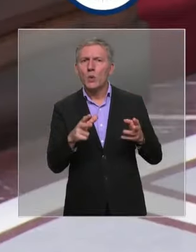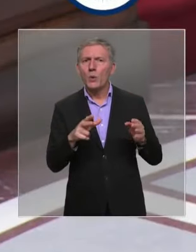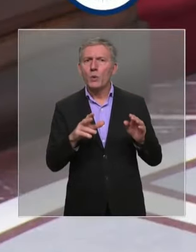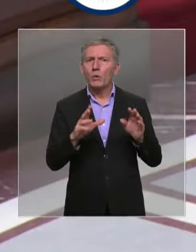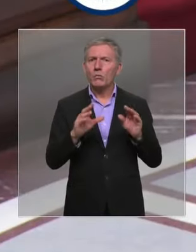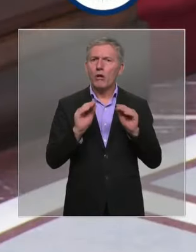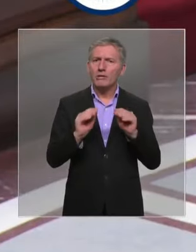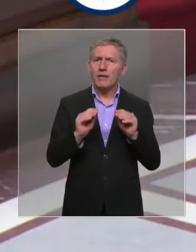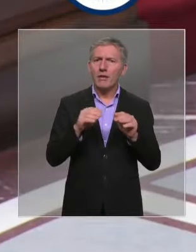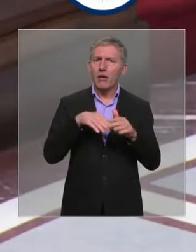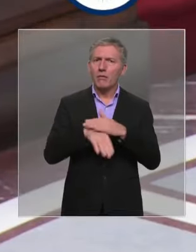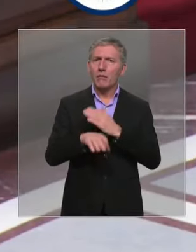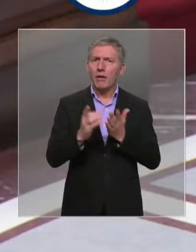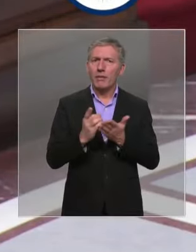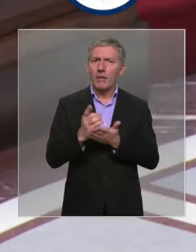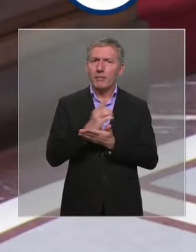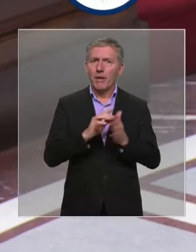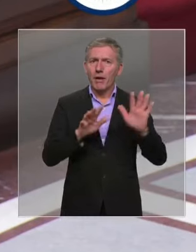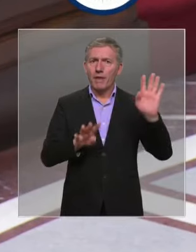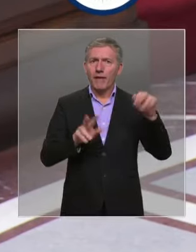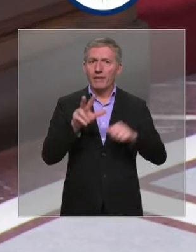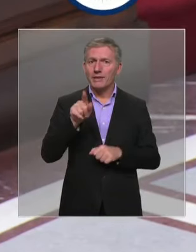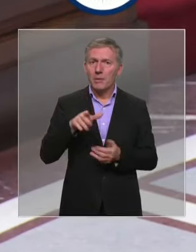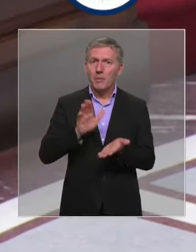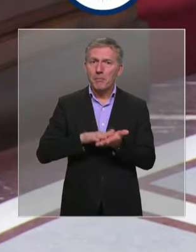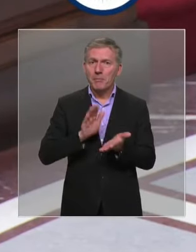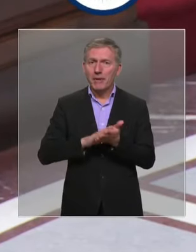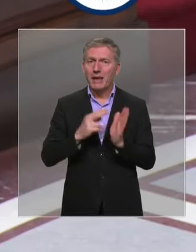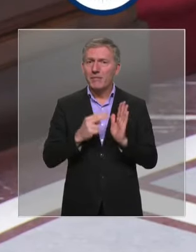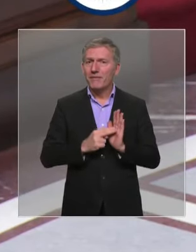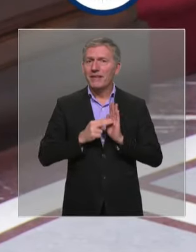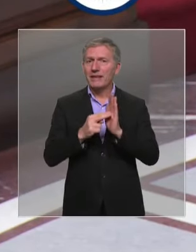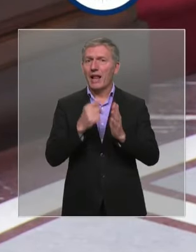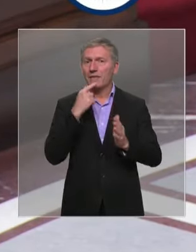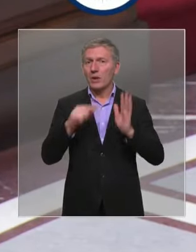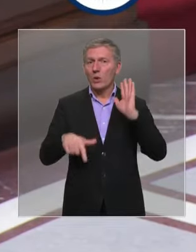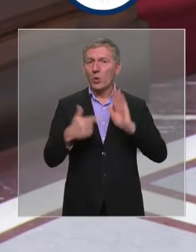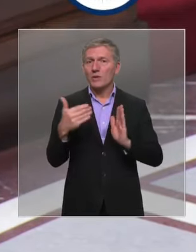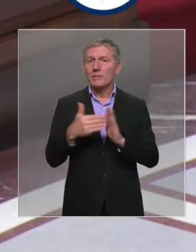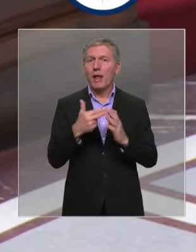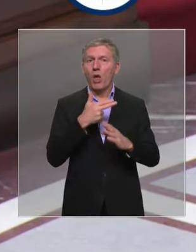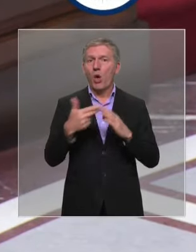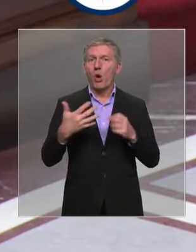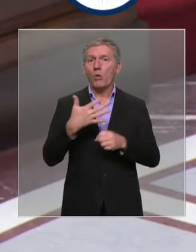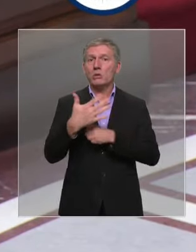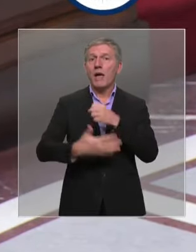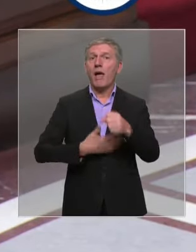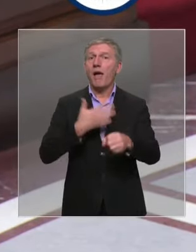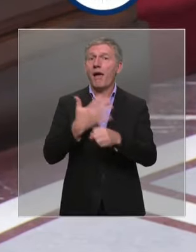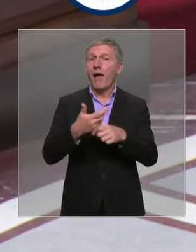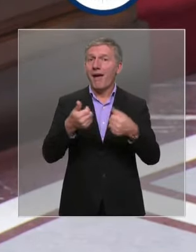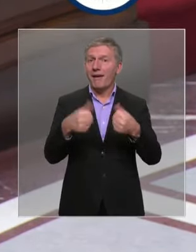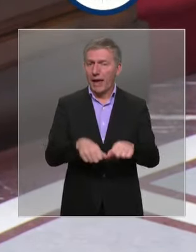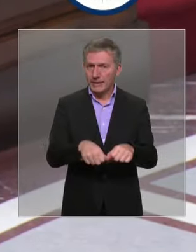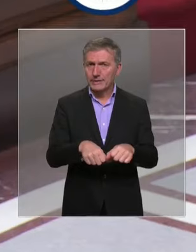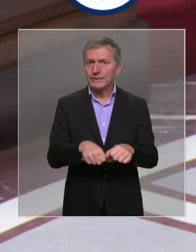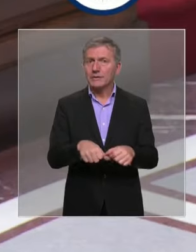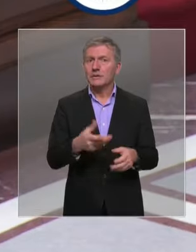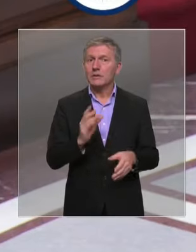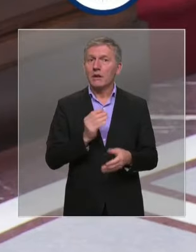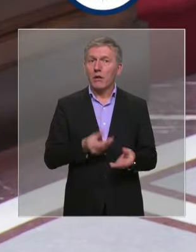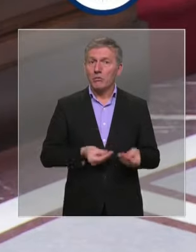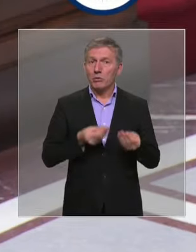en Seine-Saint-Denis, une prime de fidélisation, une prime de 12 000 euros au bout de 5 ans, qui a été octroyée aux enseignants et qui vient